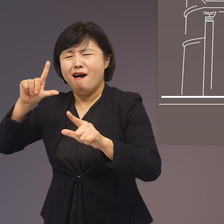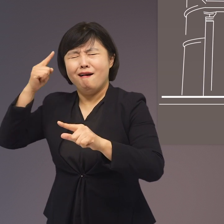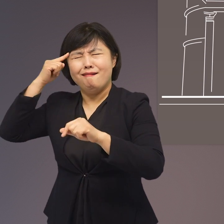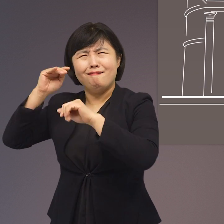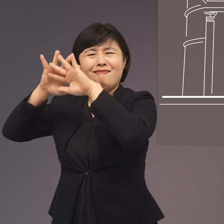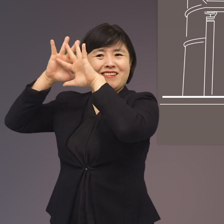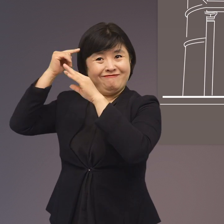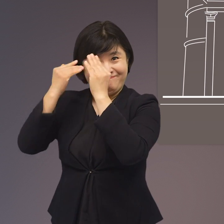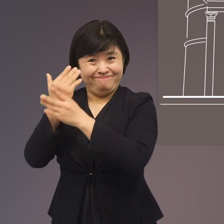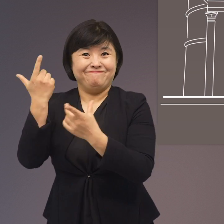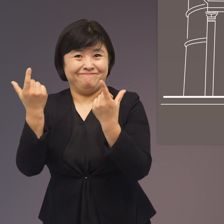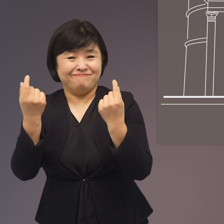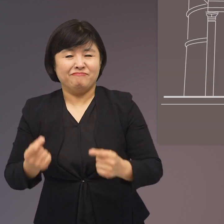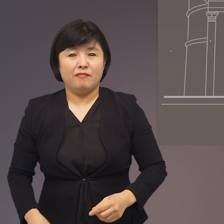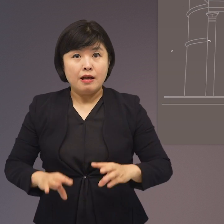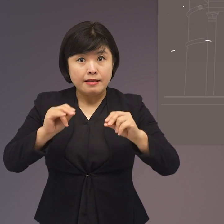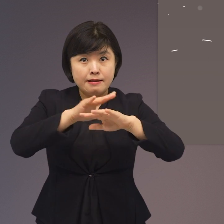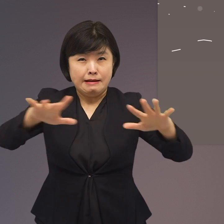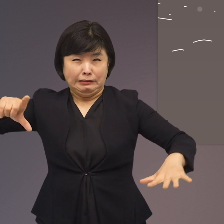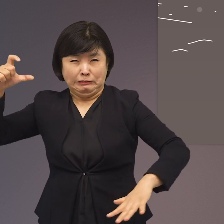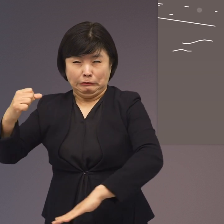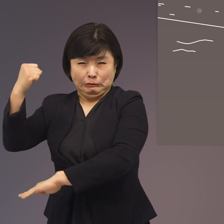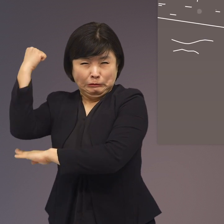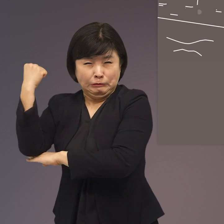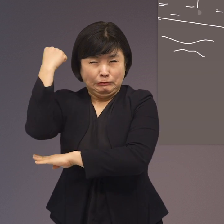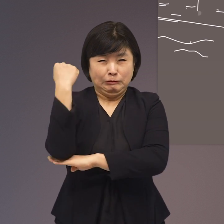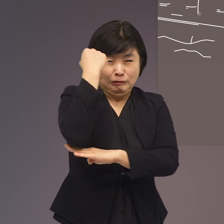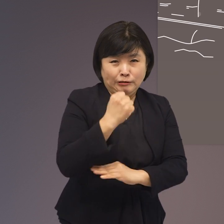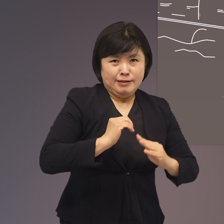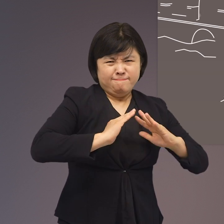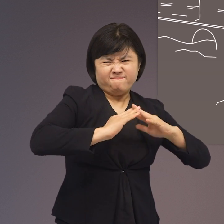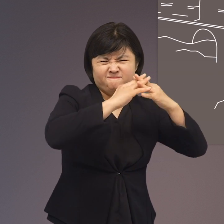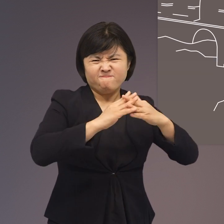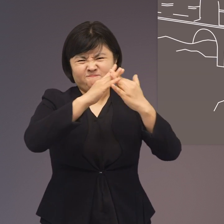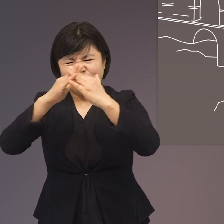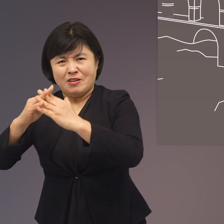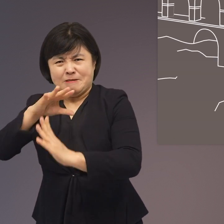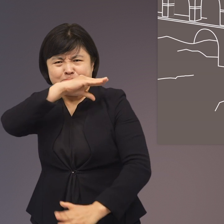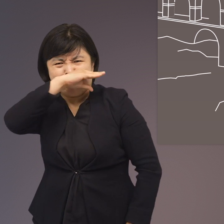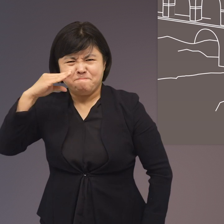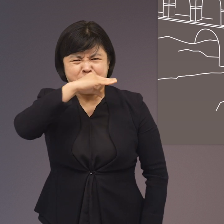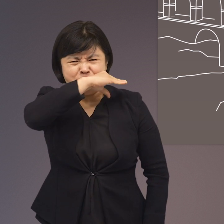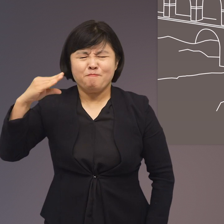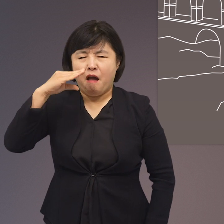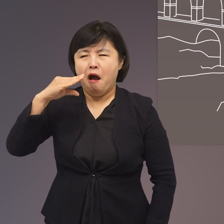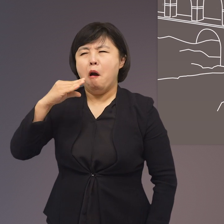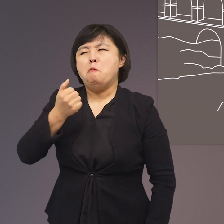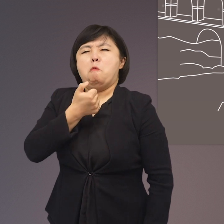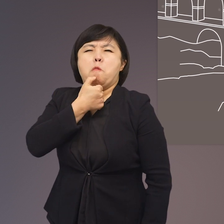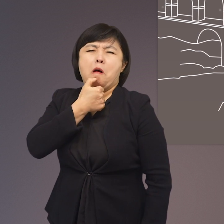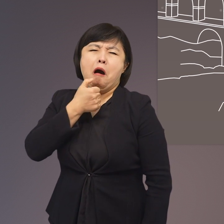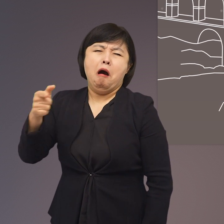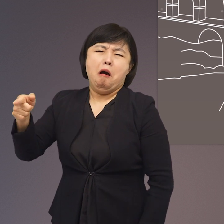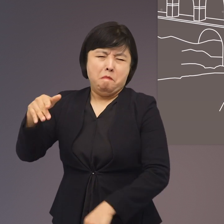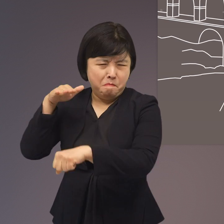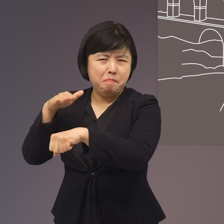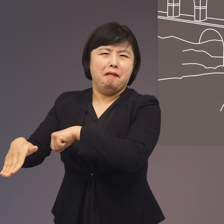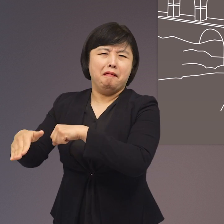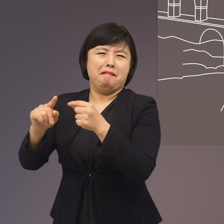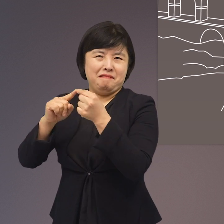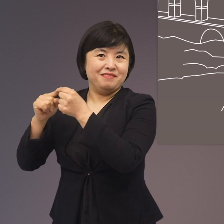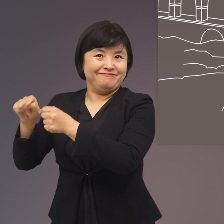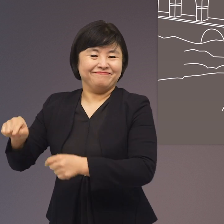떠오릅니다. 땅에 단단히 발을 디딘 토목과 건축이 떠오르고요.